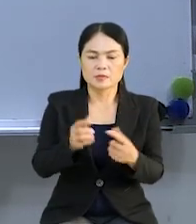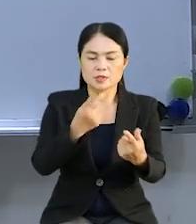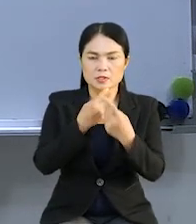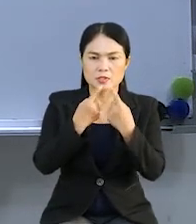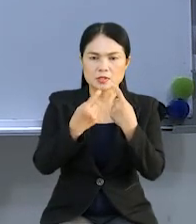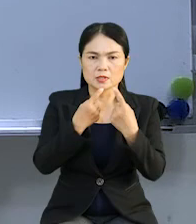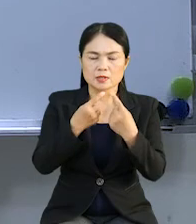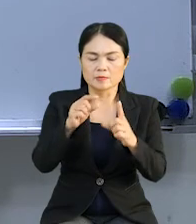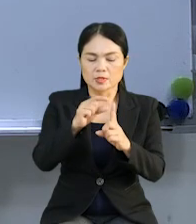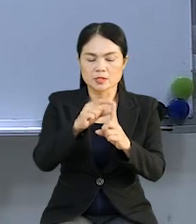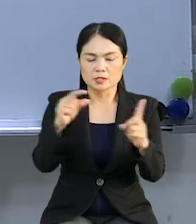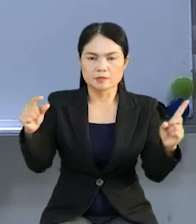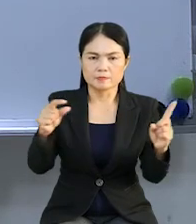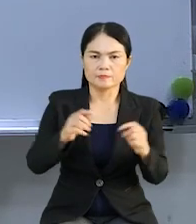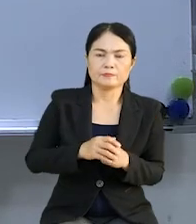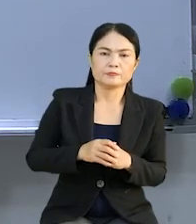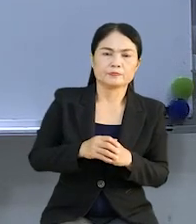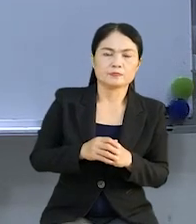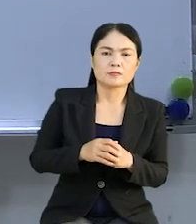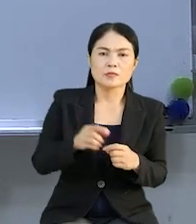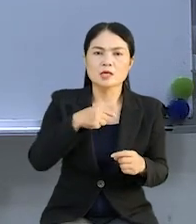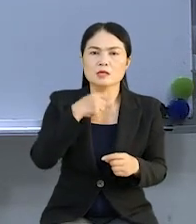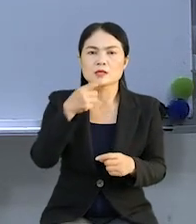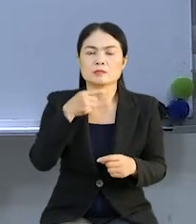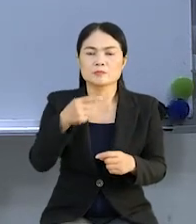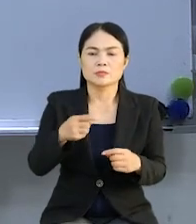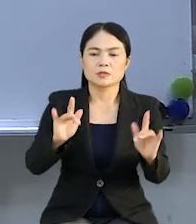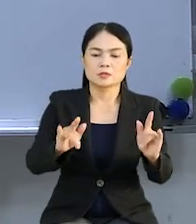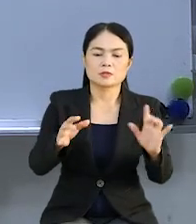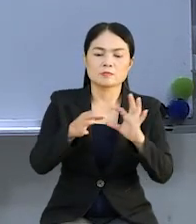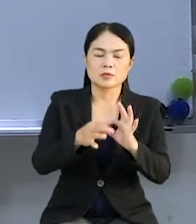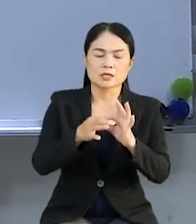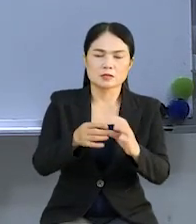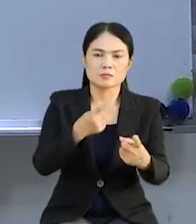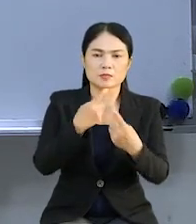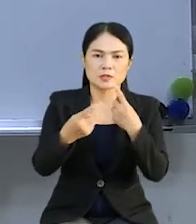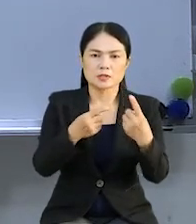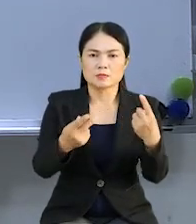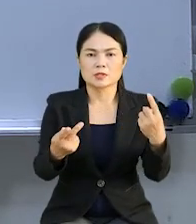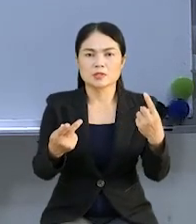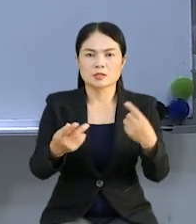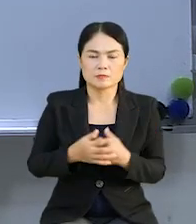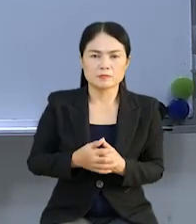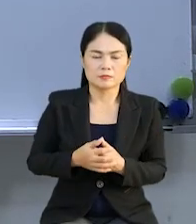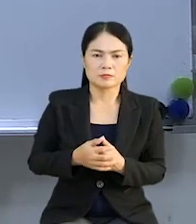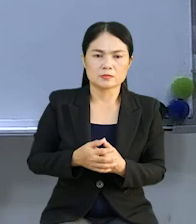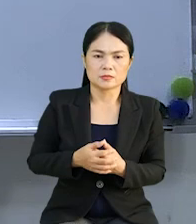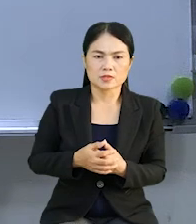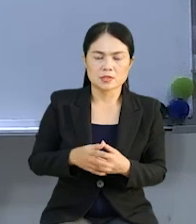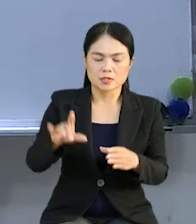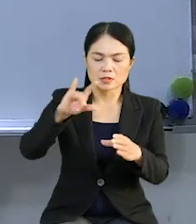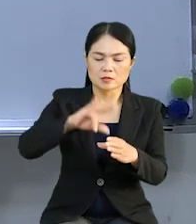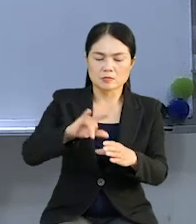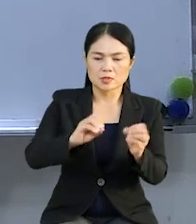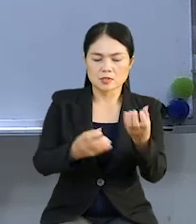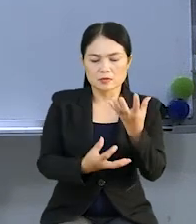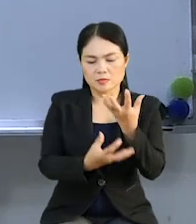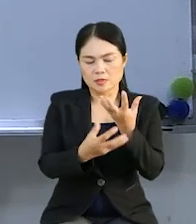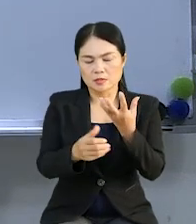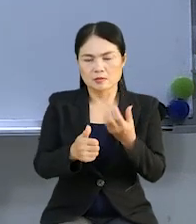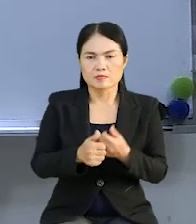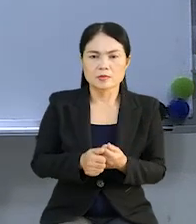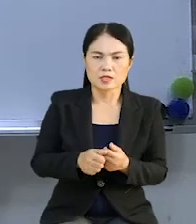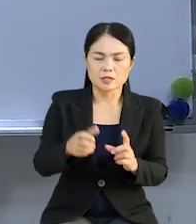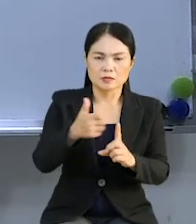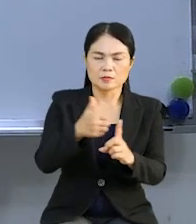ក់ពាក្យជាកិរិយាសព្ទមានន័យថានិយាយប្រស្រ័យសំណេះសំណាលរកគ្នាប្រេងកាតឆៅថ្នាក់ពាក្យជានា